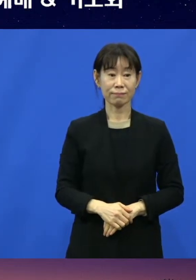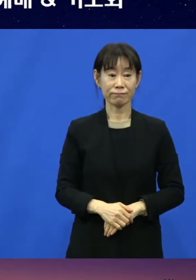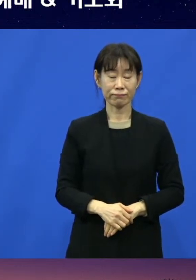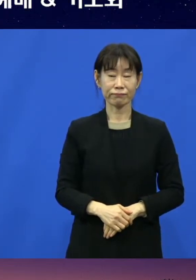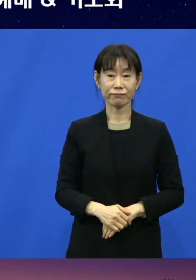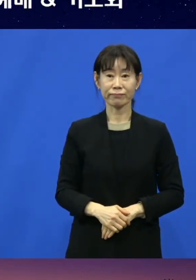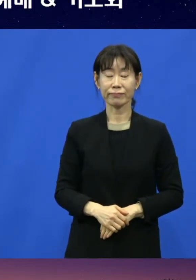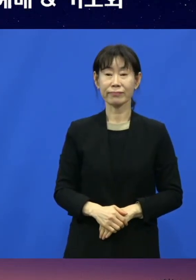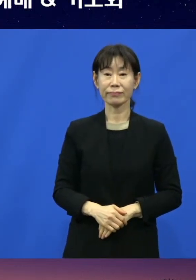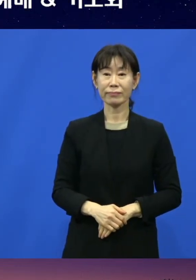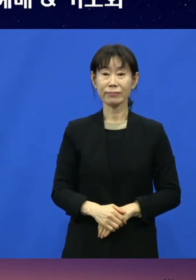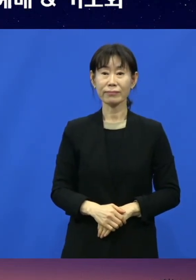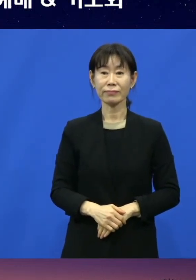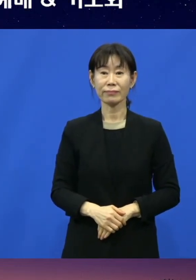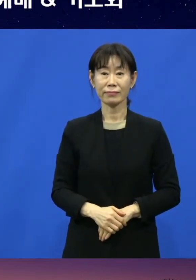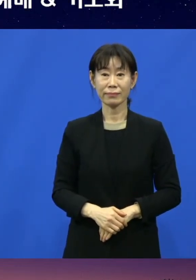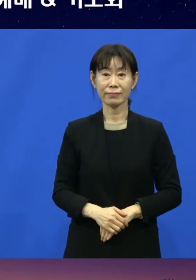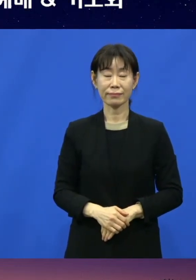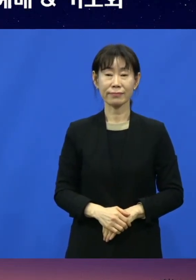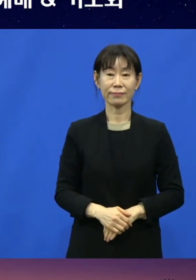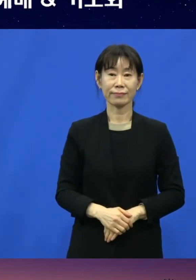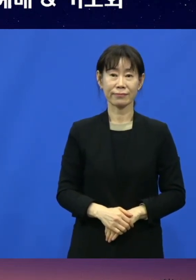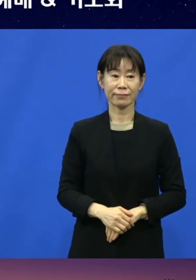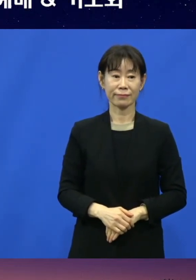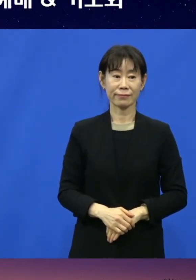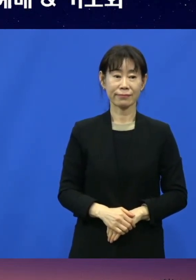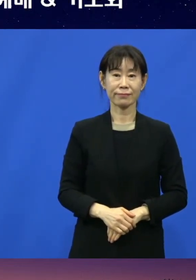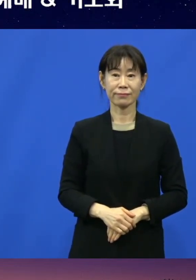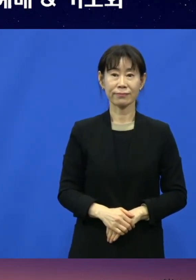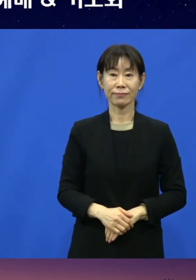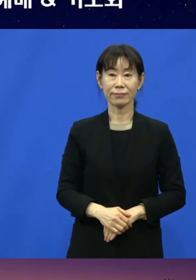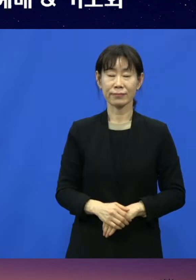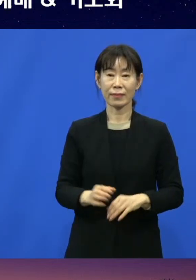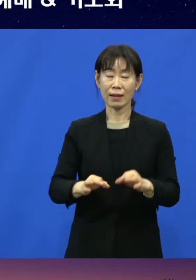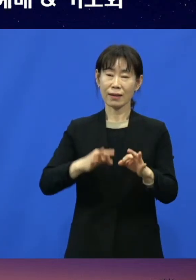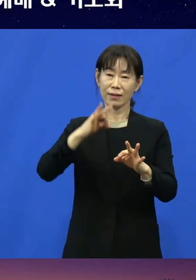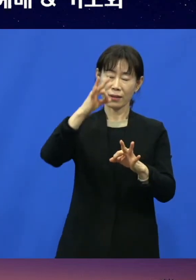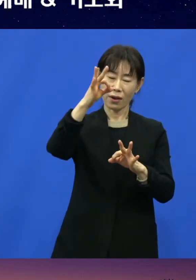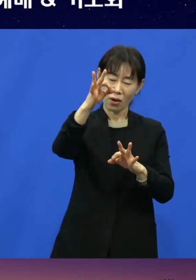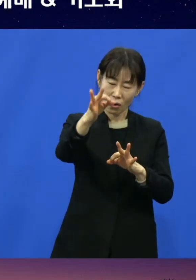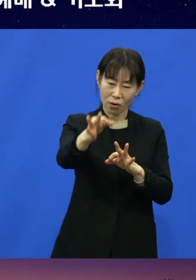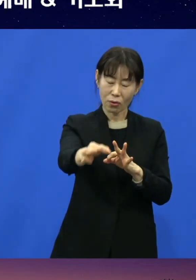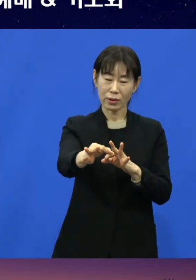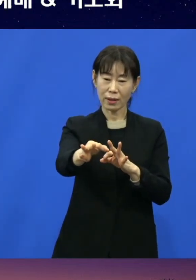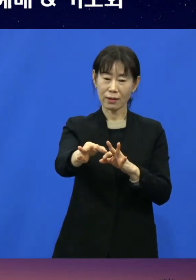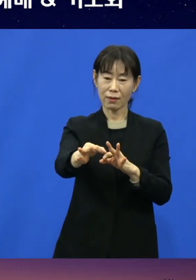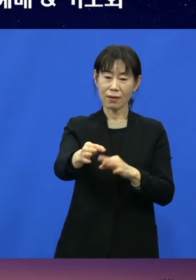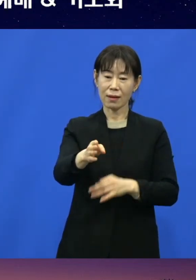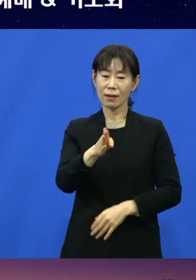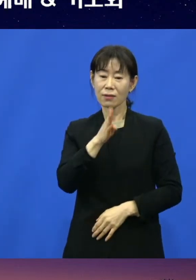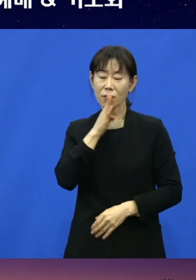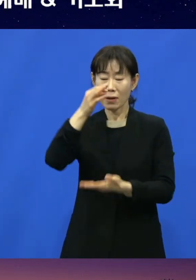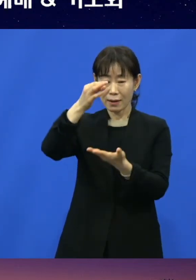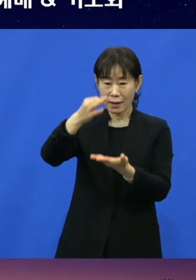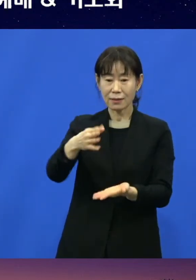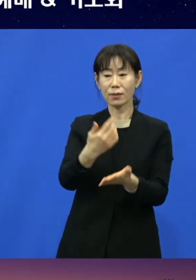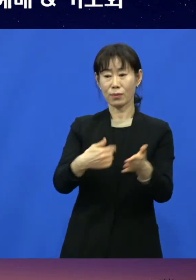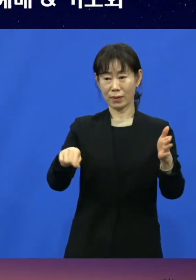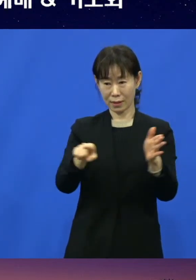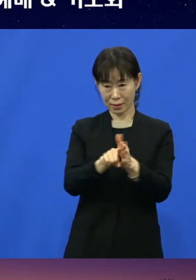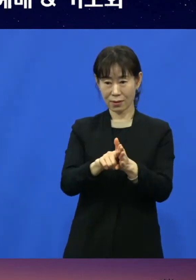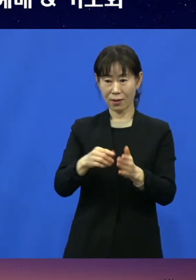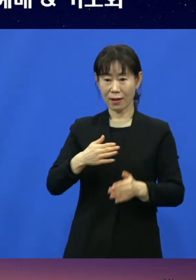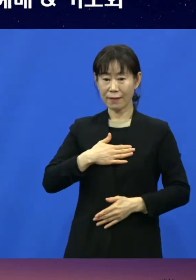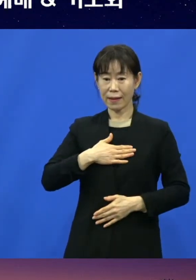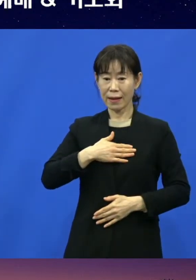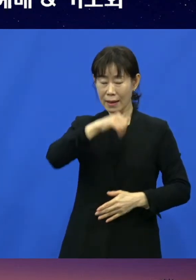짐 엘리엇도 그 얘기하는 거잖아요, 여러분. 영원한 것, 정말 진짜 가치를 위해서 내 삶을